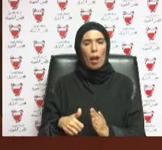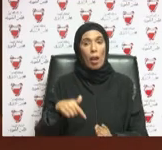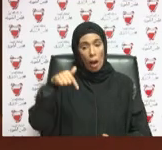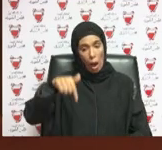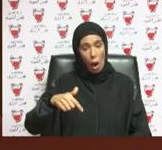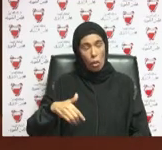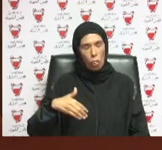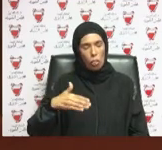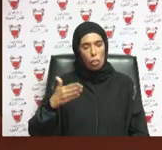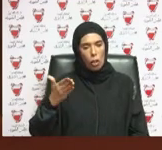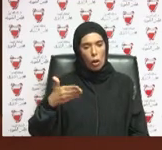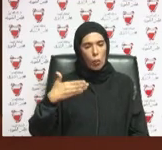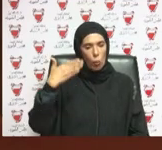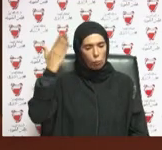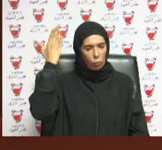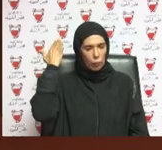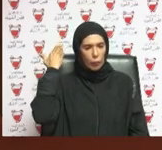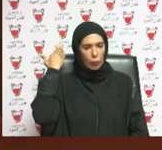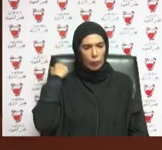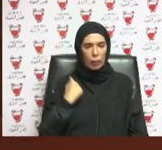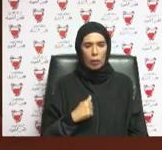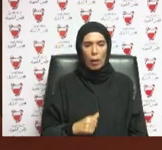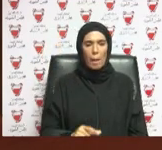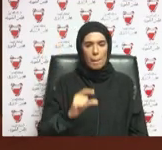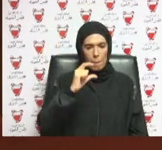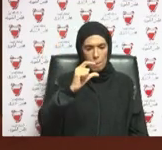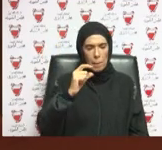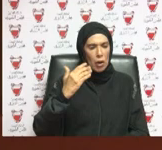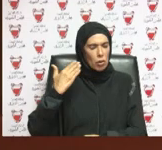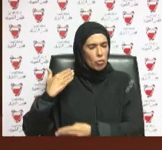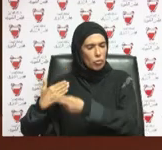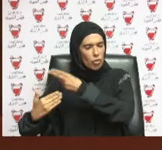والماضي، فهو مرجعية في كل شيء.